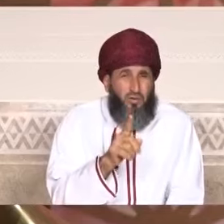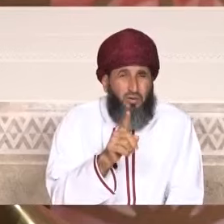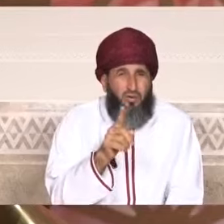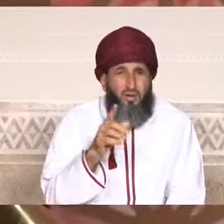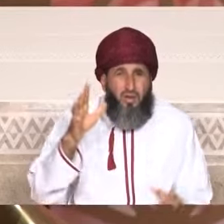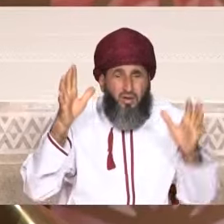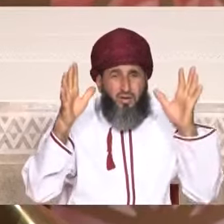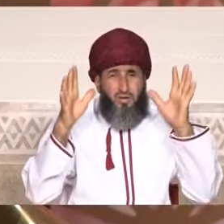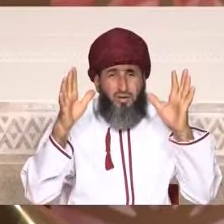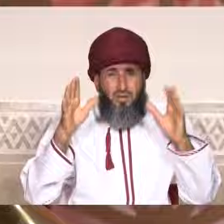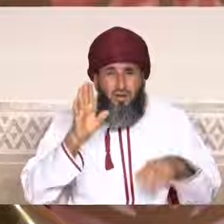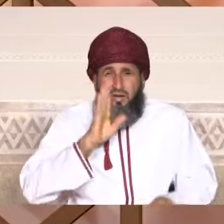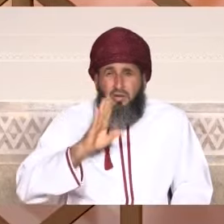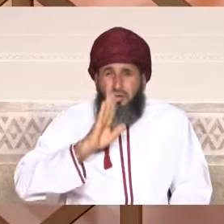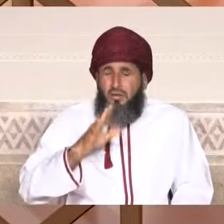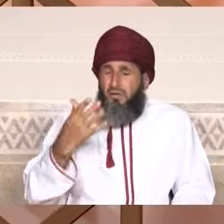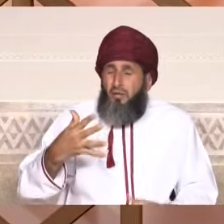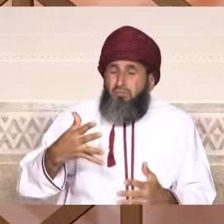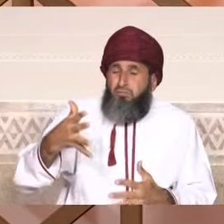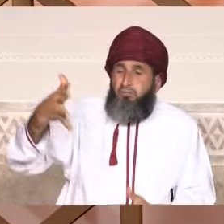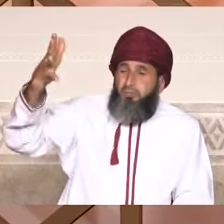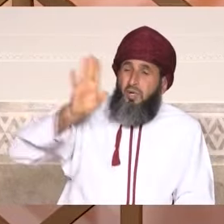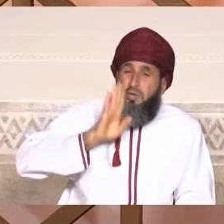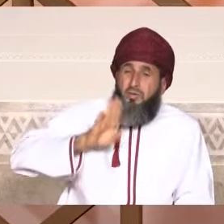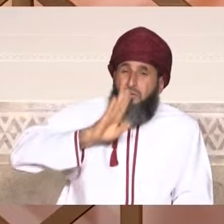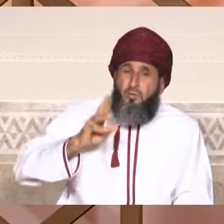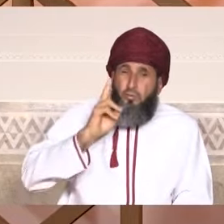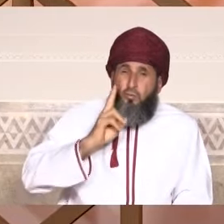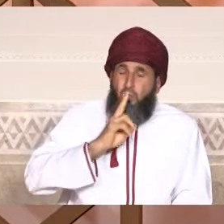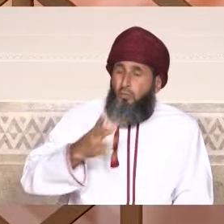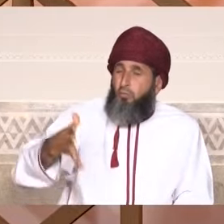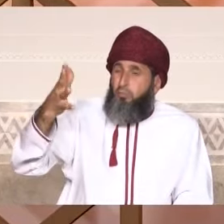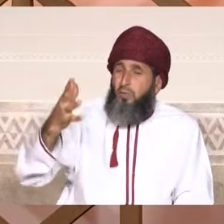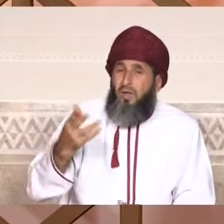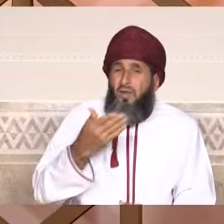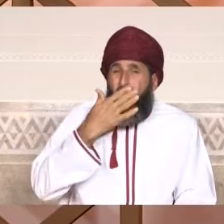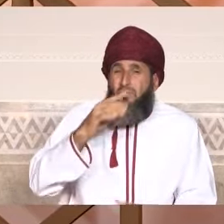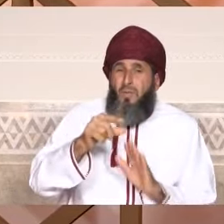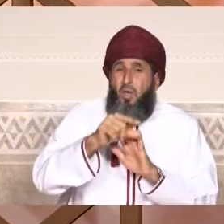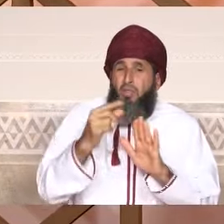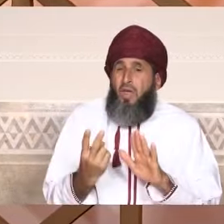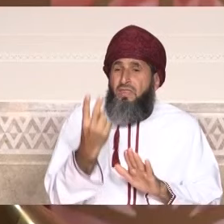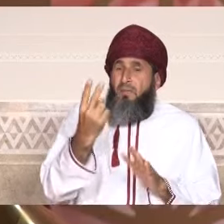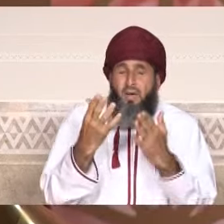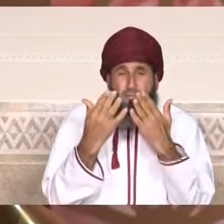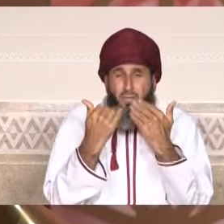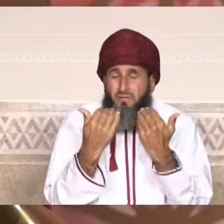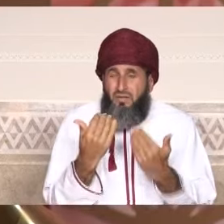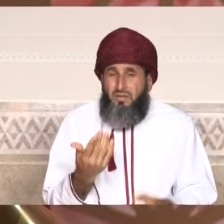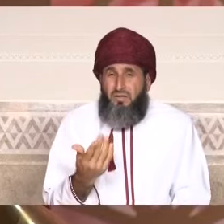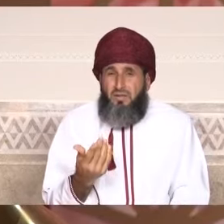الصلاة، لم يتعلم الفاتحة فترة طويلة من الزمن، هو من فئة الصم. نعم، وكان يصلي من دونها، من دون الفاتحة.